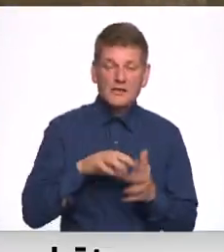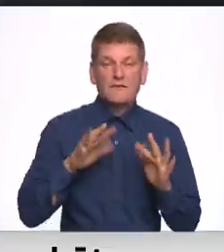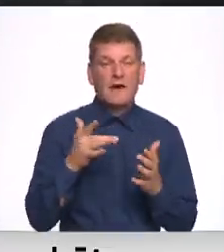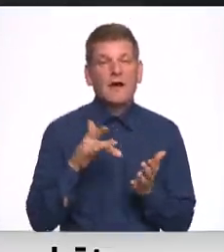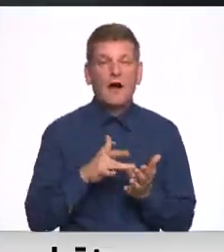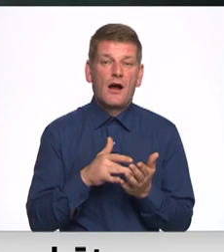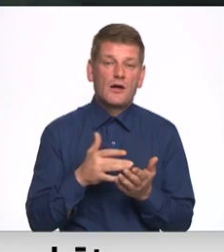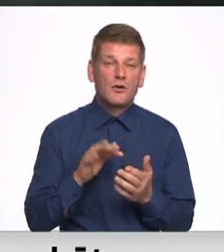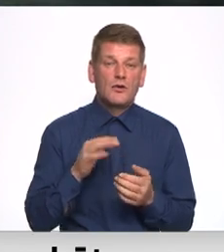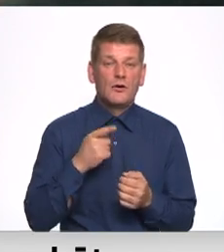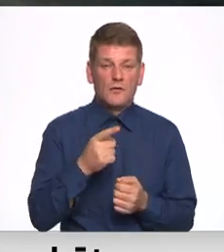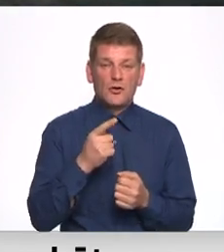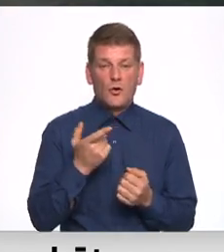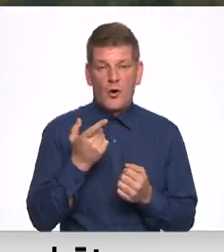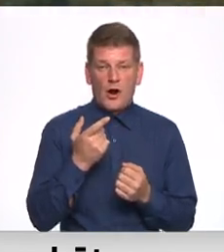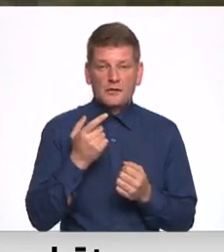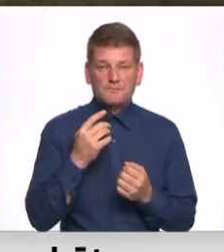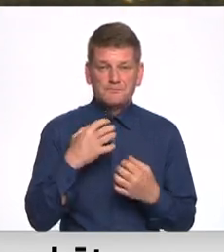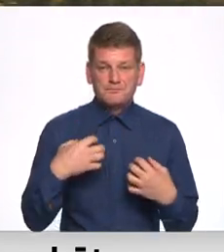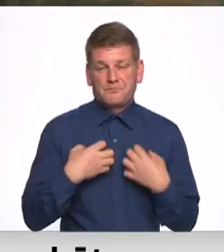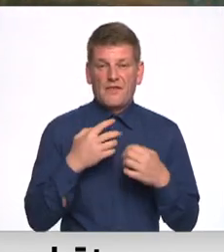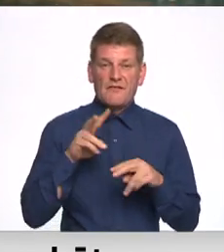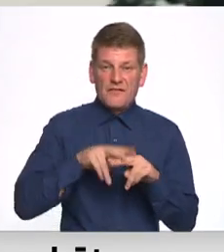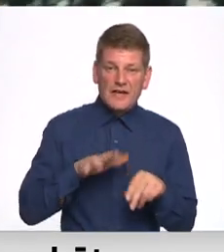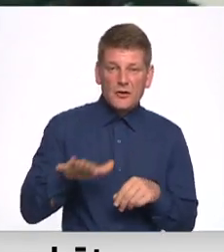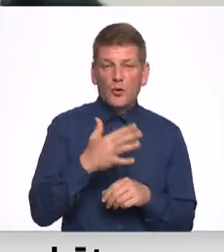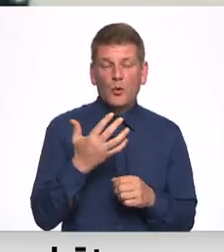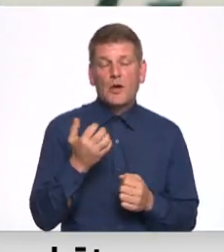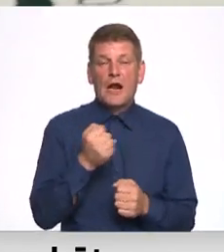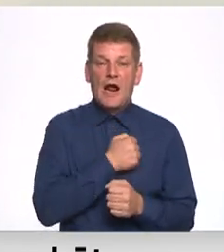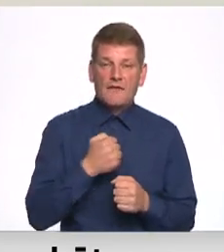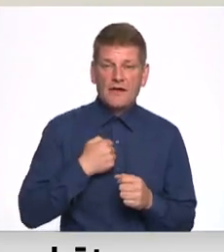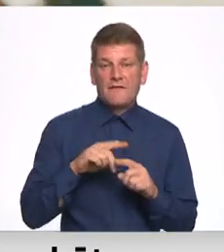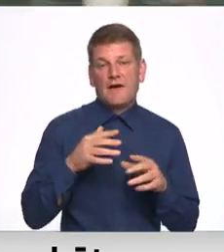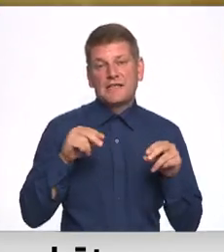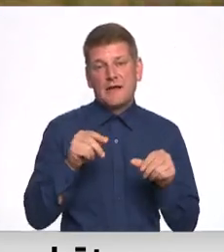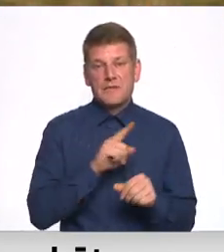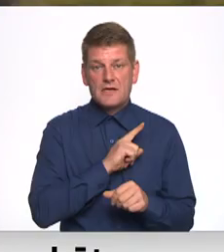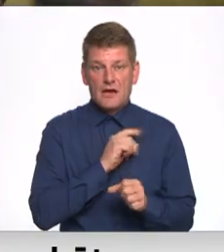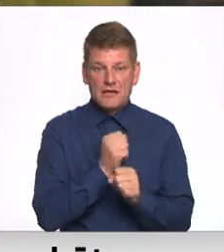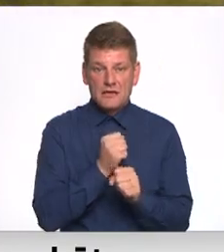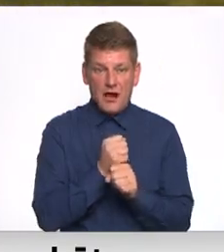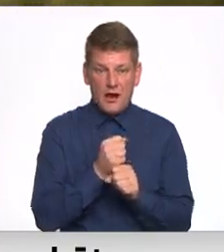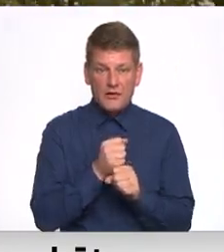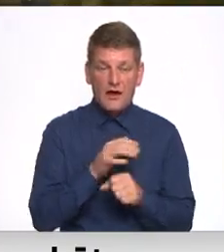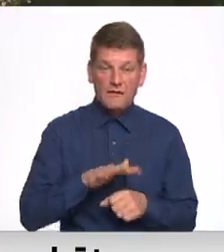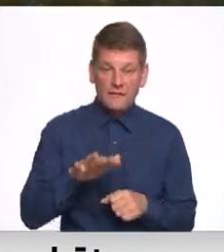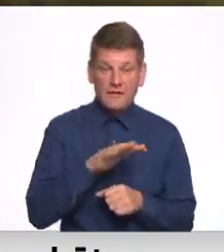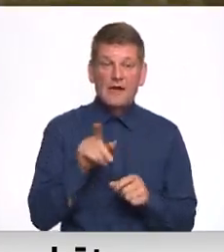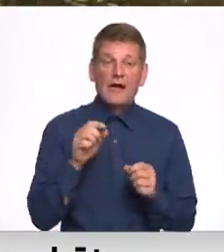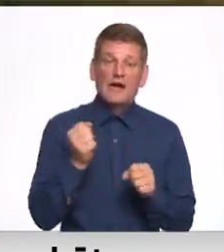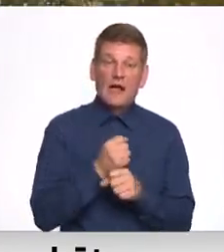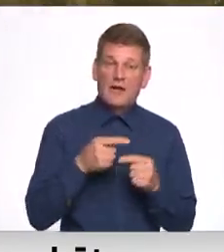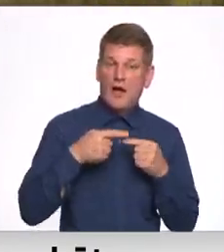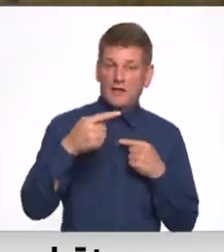vai teiksim, šo skarbo vidi, kurā reāli karavīri vai zemesargi strādā, tad, protams, gan attālums